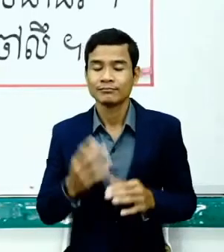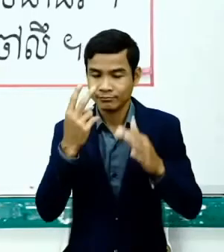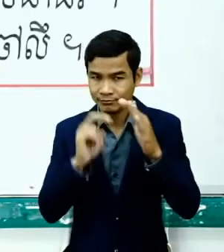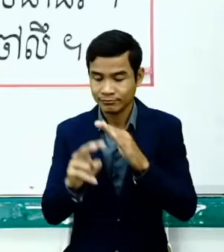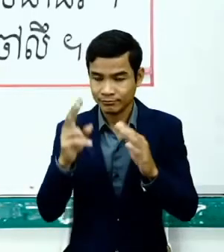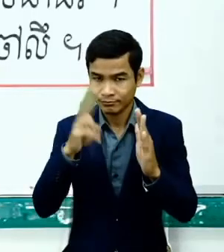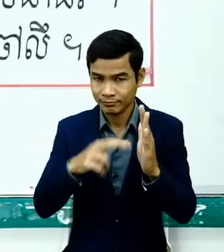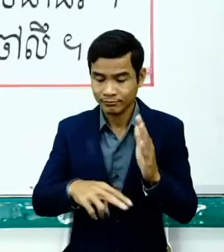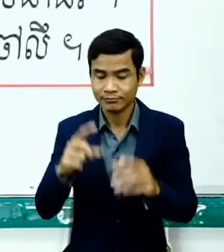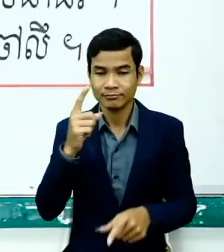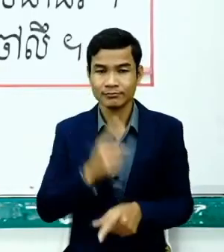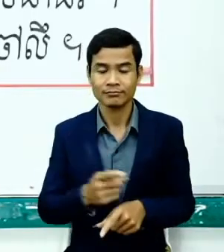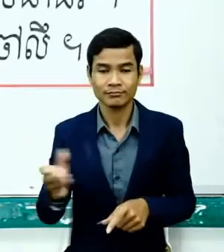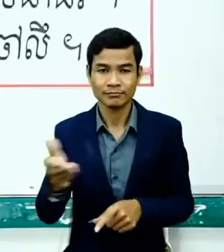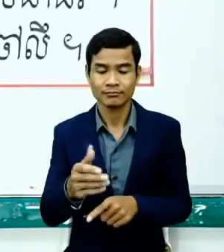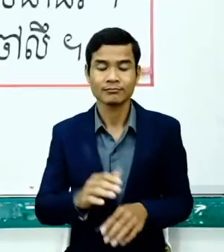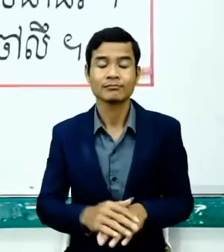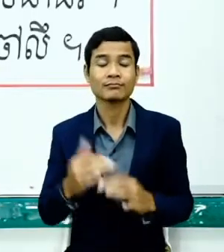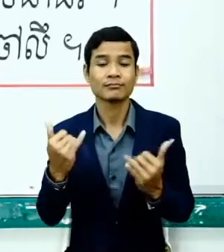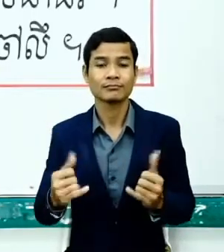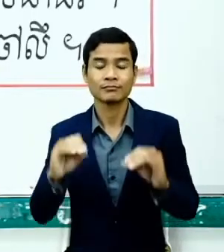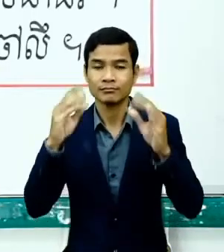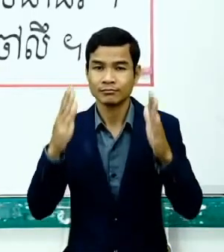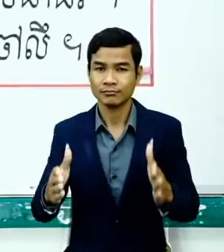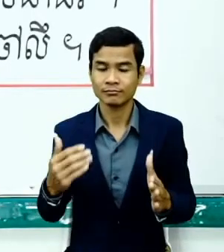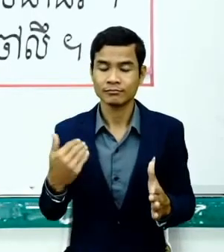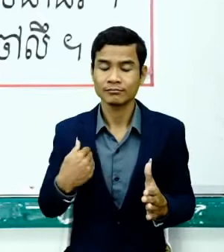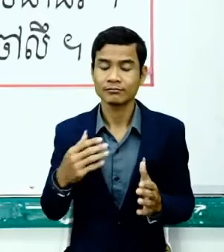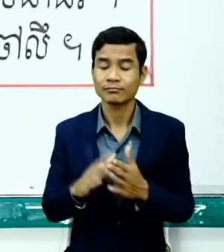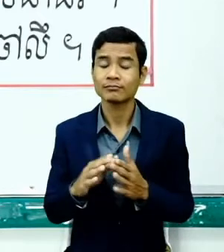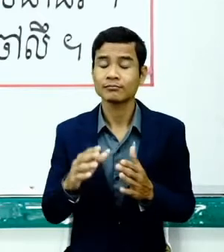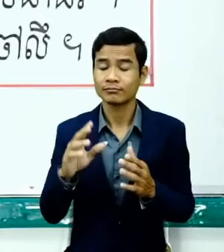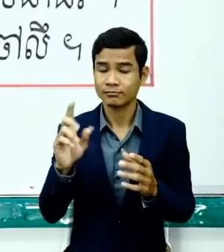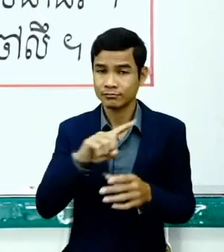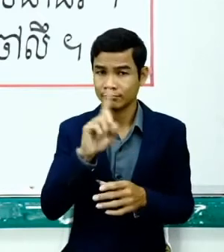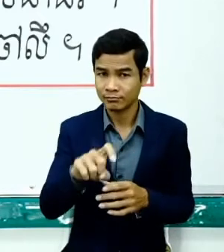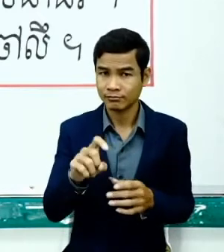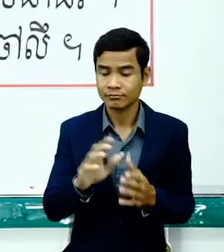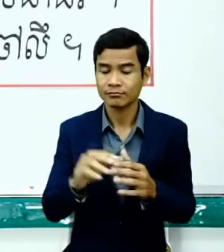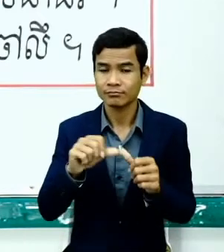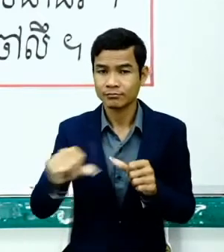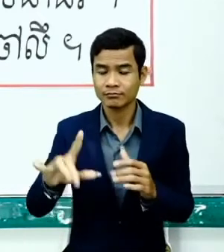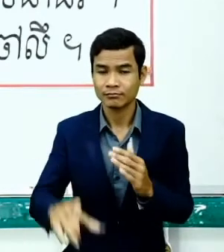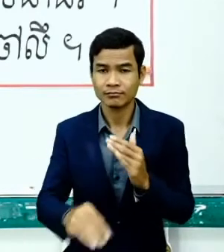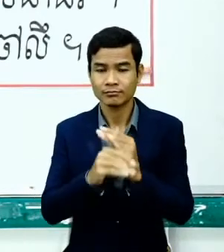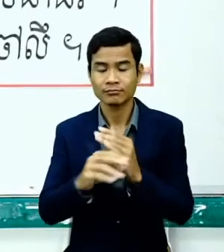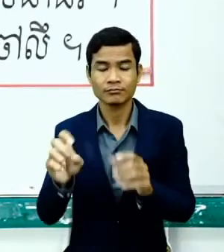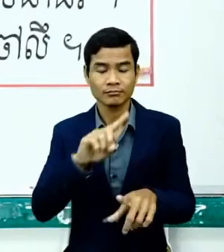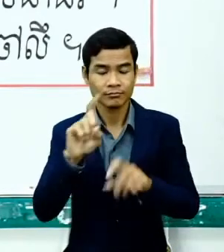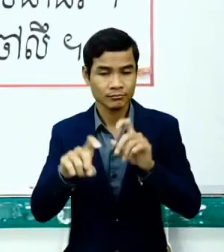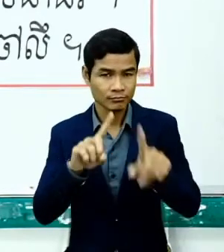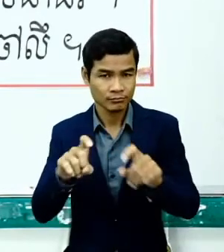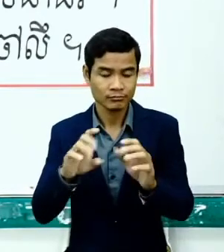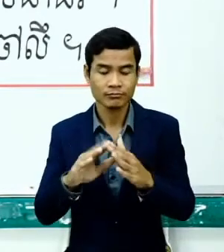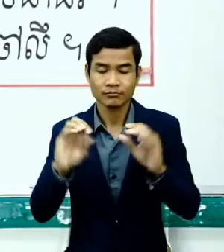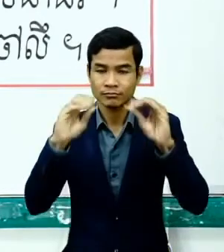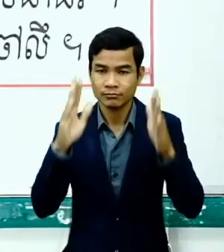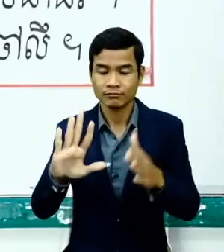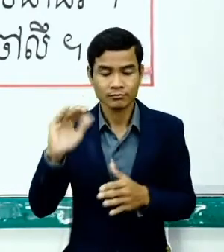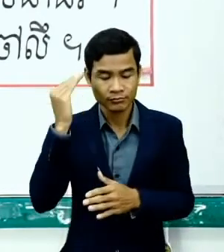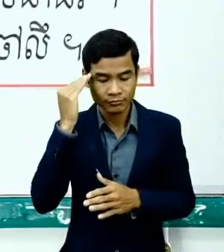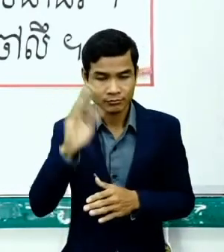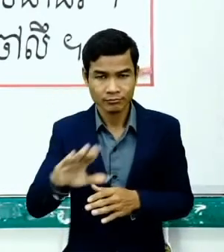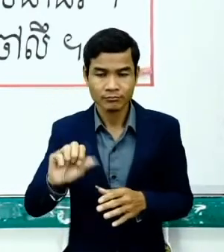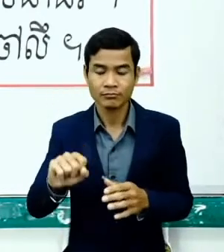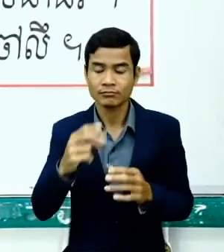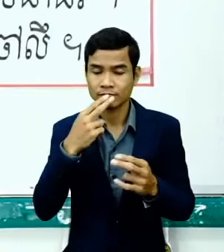បទយើងបានត្រឹមត្រូវឥឡូវនេះអ្នកគ្រូក៏មានសំណួរបន្ថែមទៀតសម្រាប់សួរកូនកូនអ្នកគ្រូសង្ឃឹមថាកូនកូនប្រកា